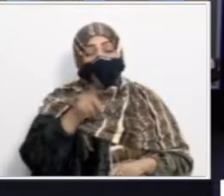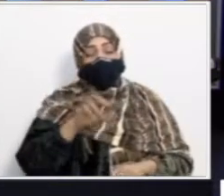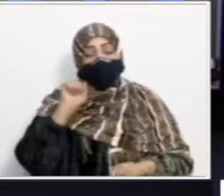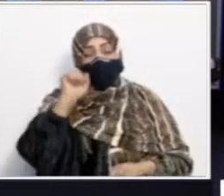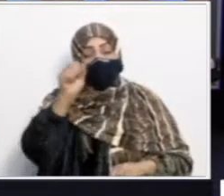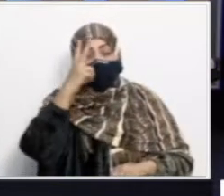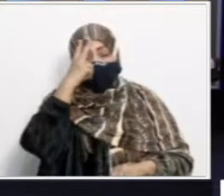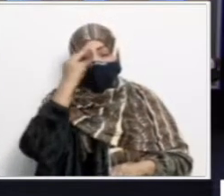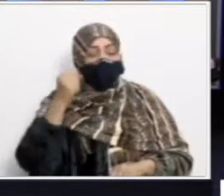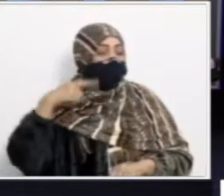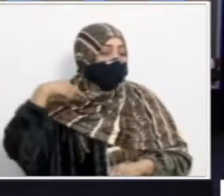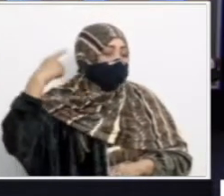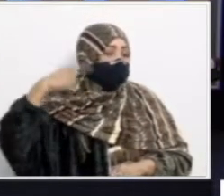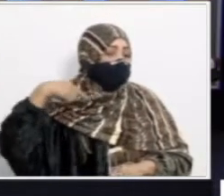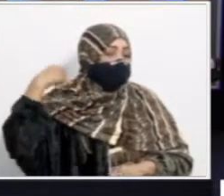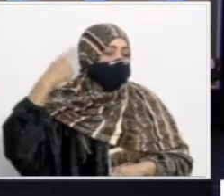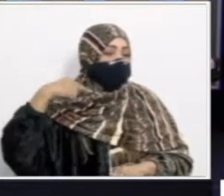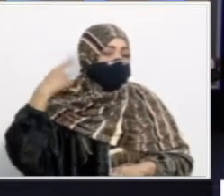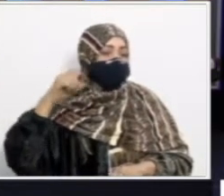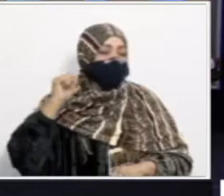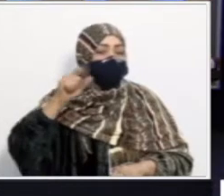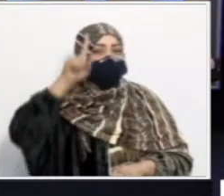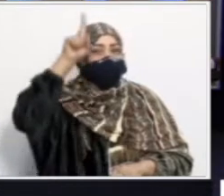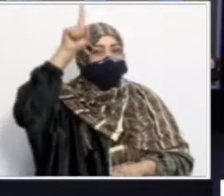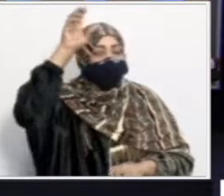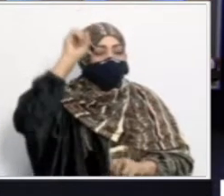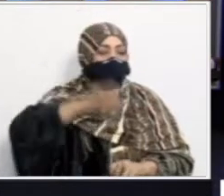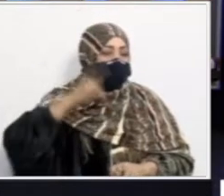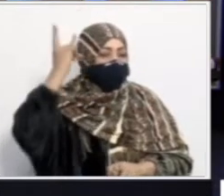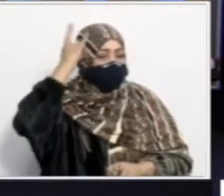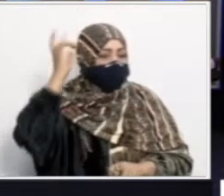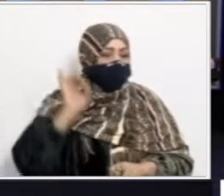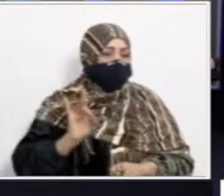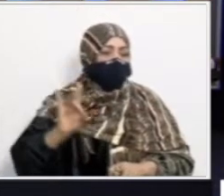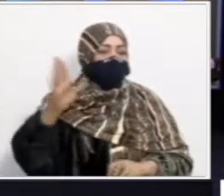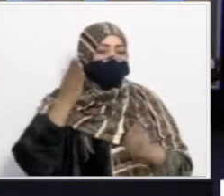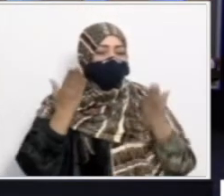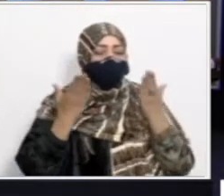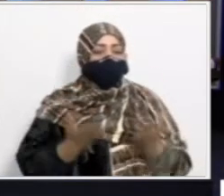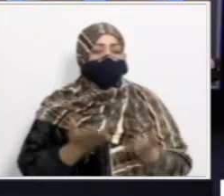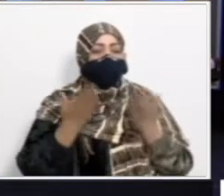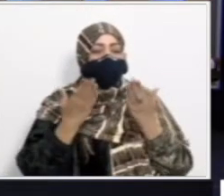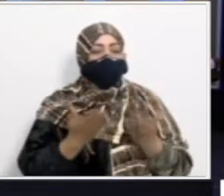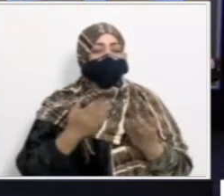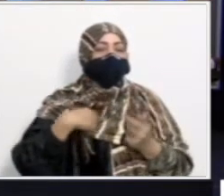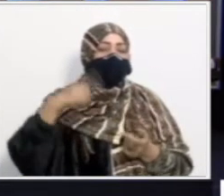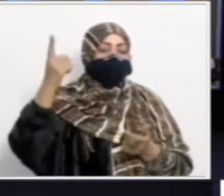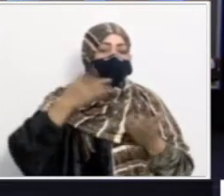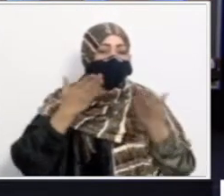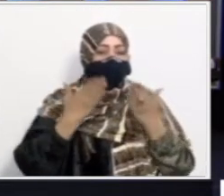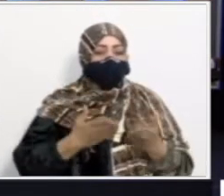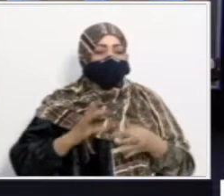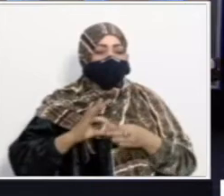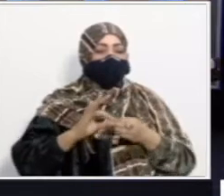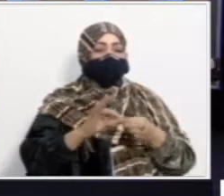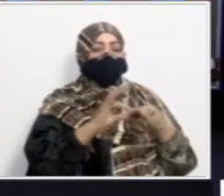والحلم من الشيطان خير إن شاء الله يا أخ إسماعيل وأنا أدعيت بيني وبين ربي خبتي نبي نوصل كلام هذا خبتي والحي يا أخ إسماعيل وصلت الرؤية إن شاء